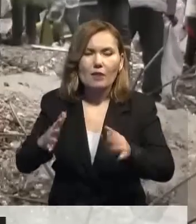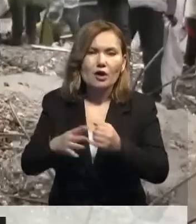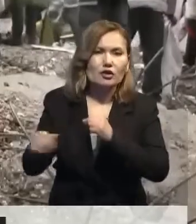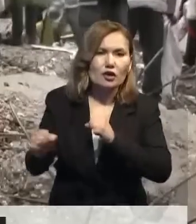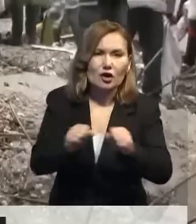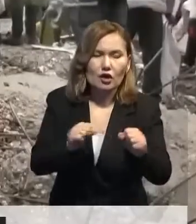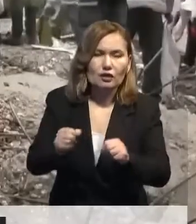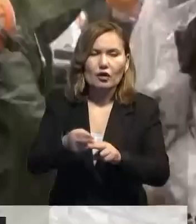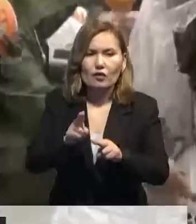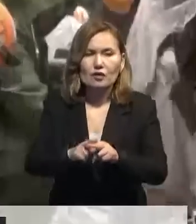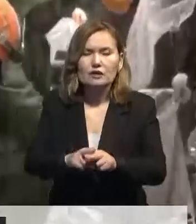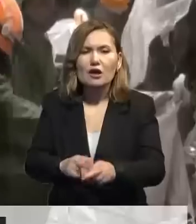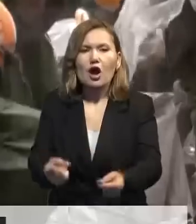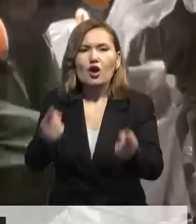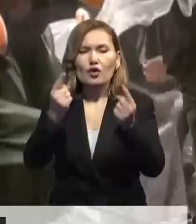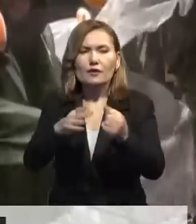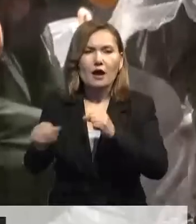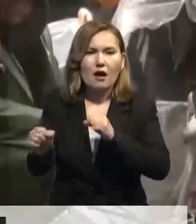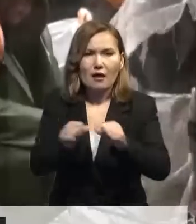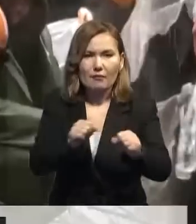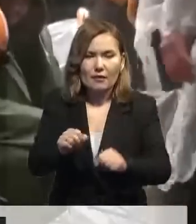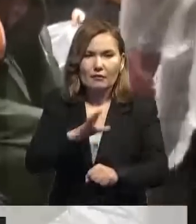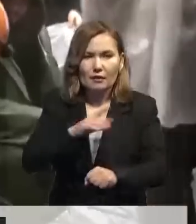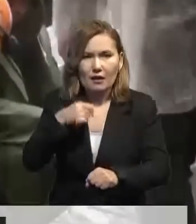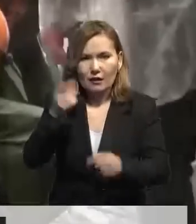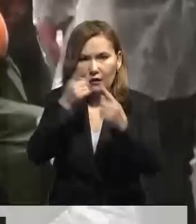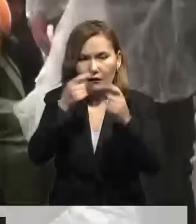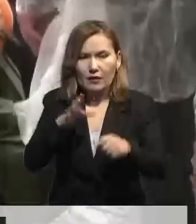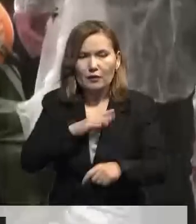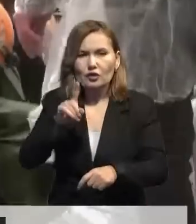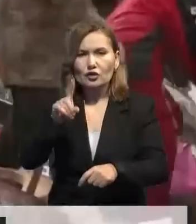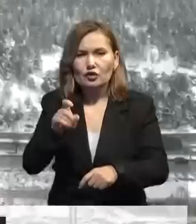болған ең ірі апаттардың бірі деп бағалады.